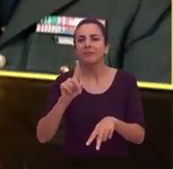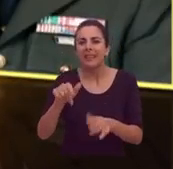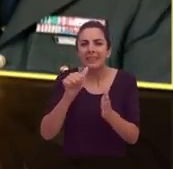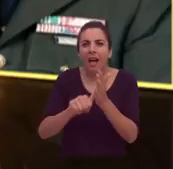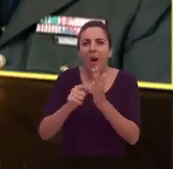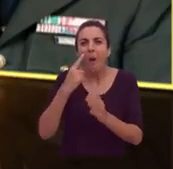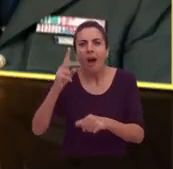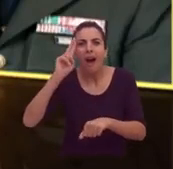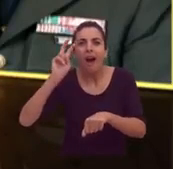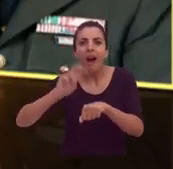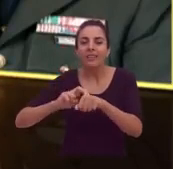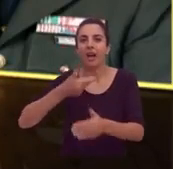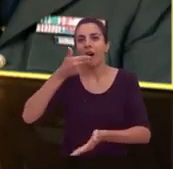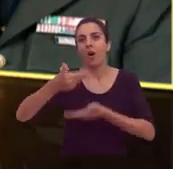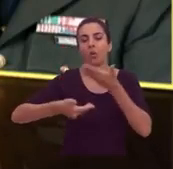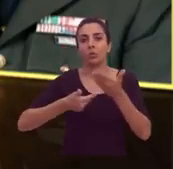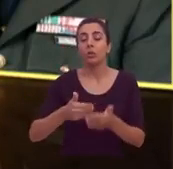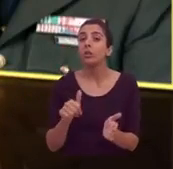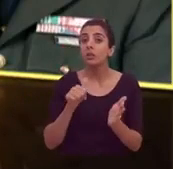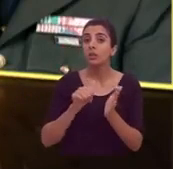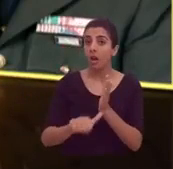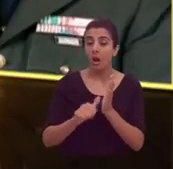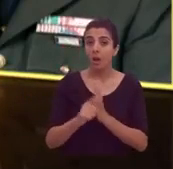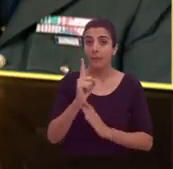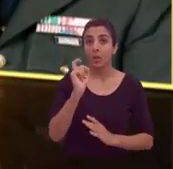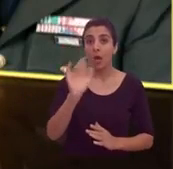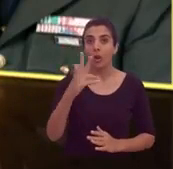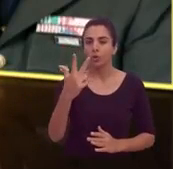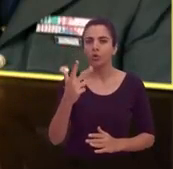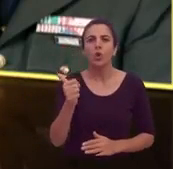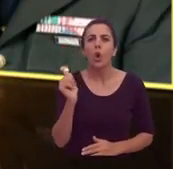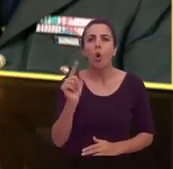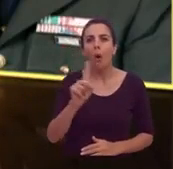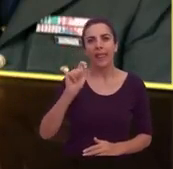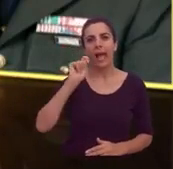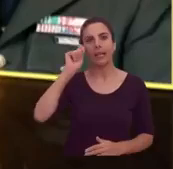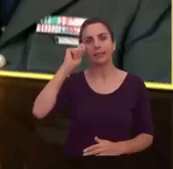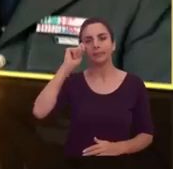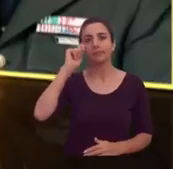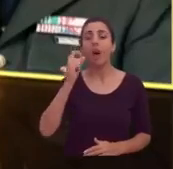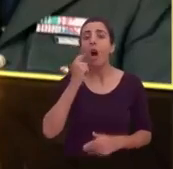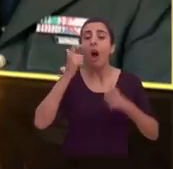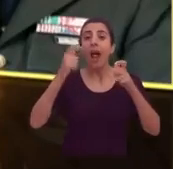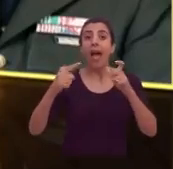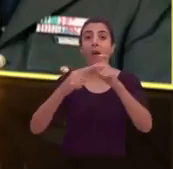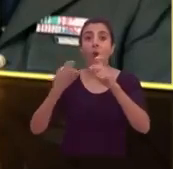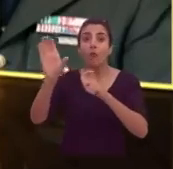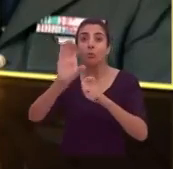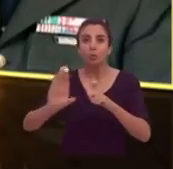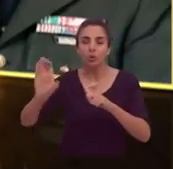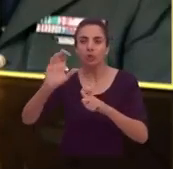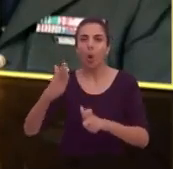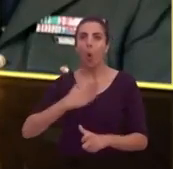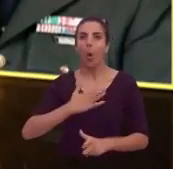güne ilişkin anısı. Yıl 1953, günlerden 10 Kasım. Ankara'da Etnografya Müzesi'nin